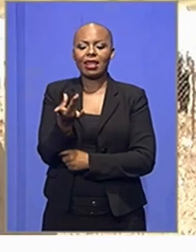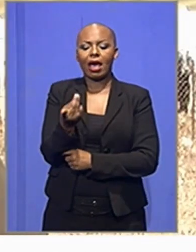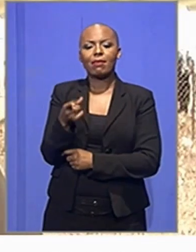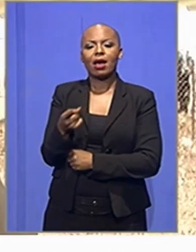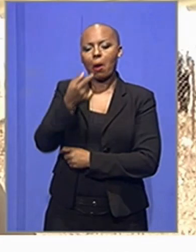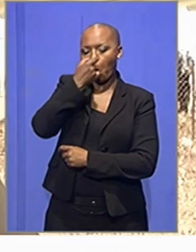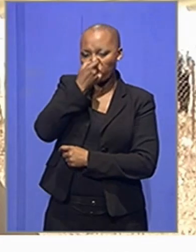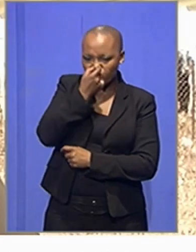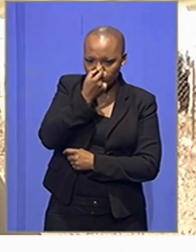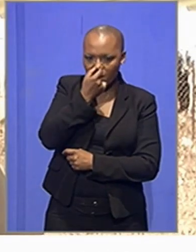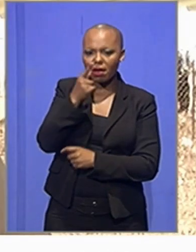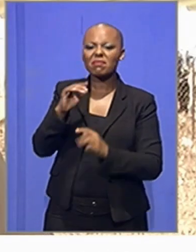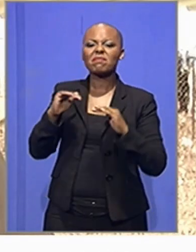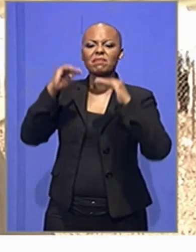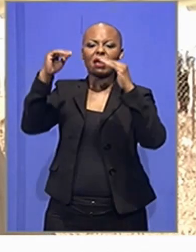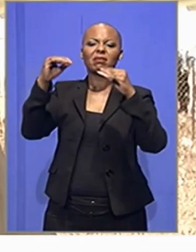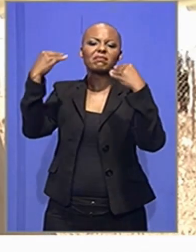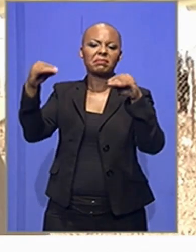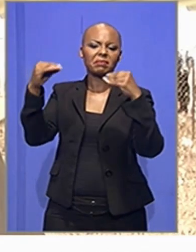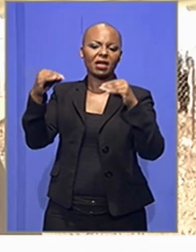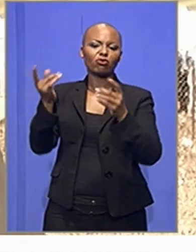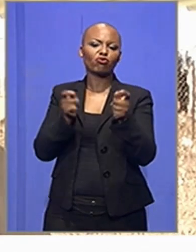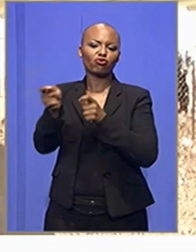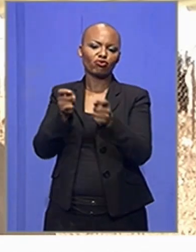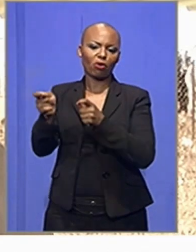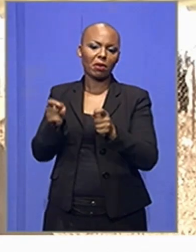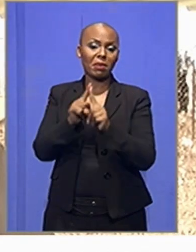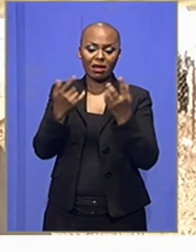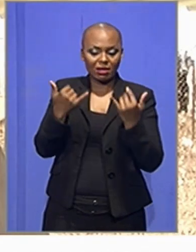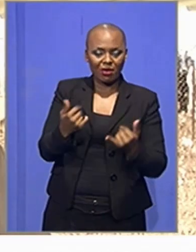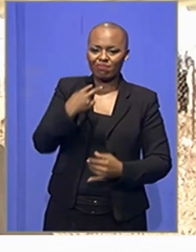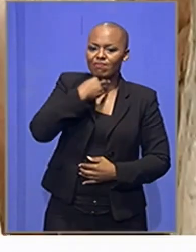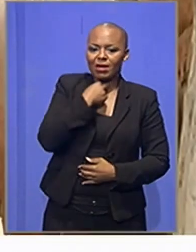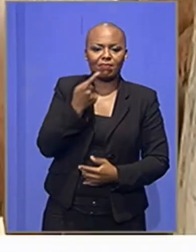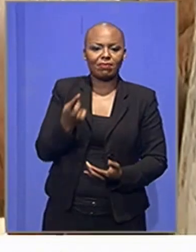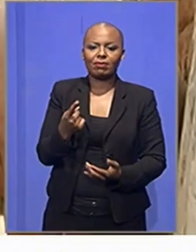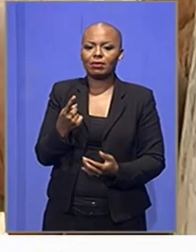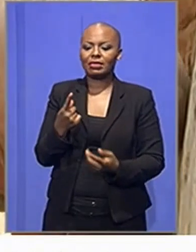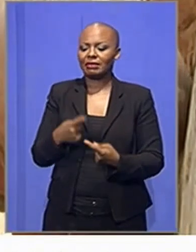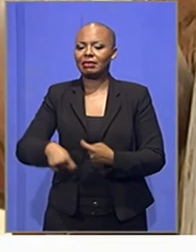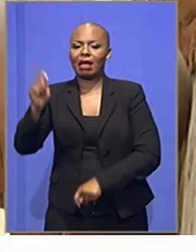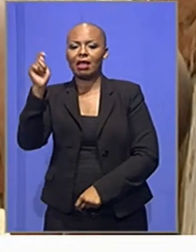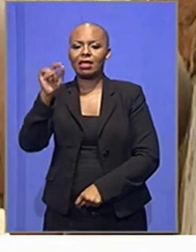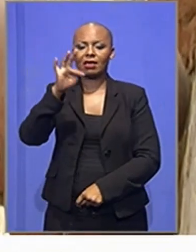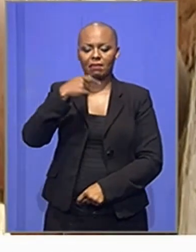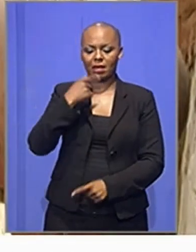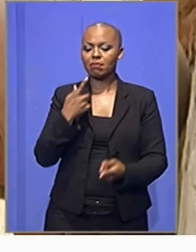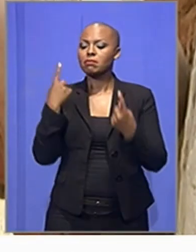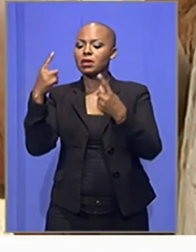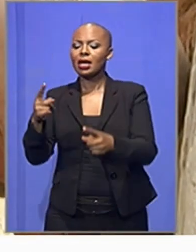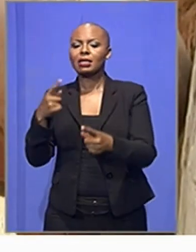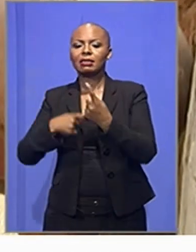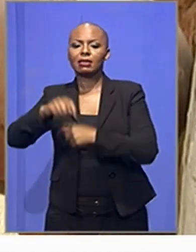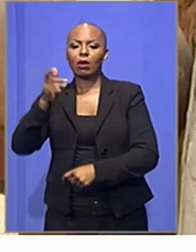rekisa ka baka la gore le ha ke tswa ke re ke ya go dishopong tse di mabapi le mo ke